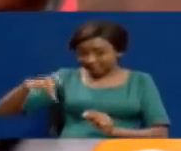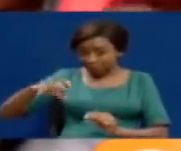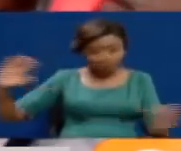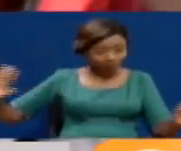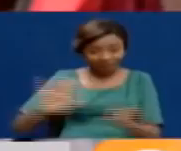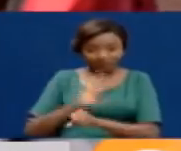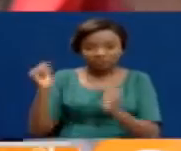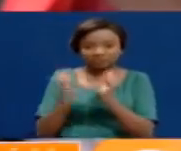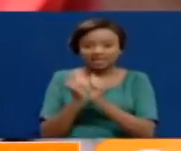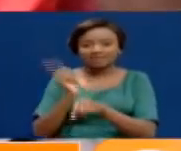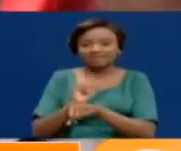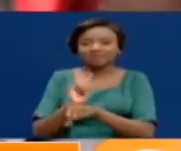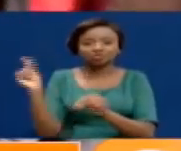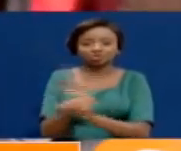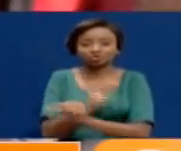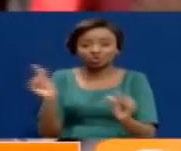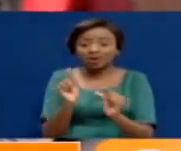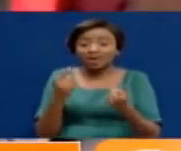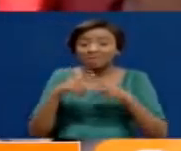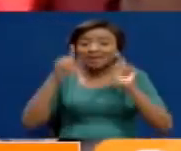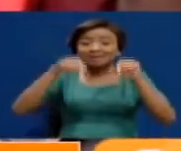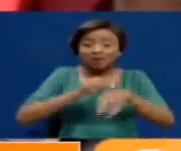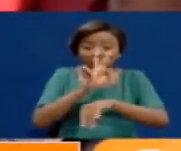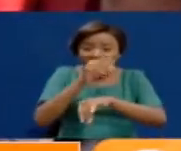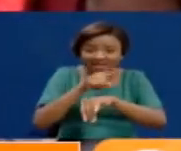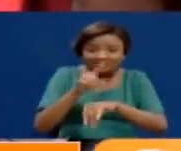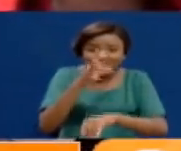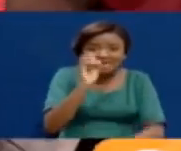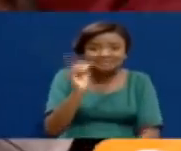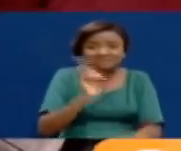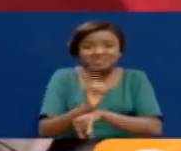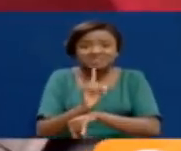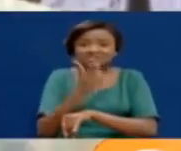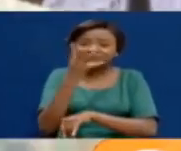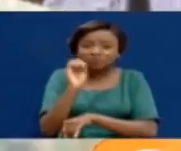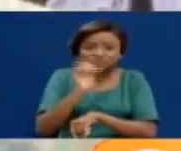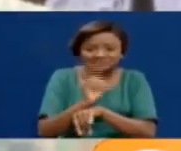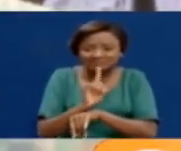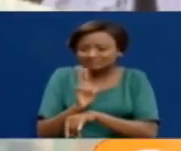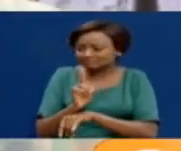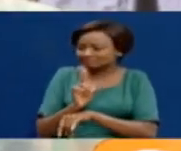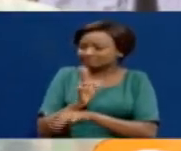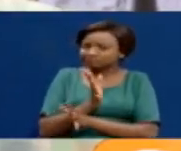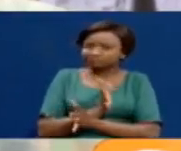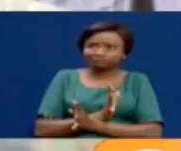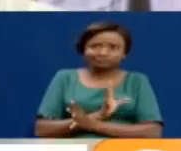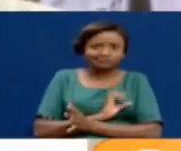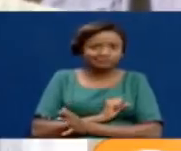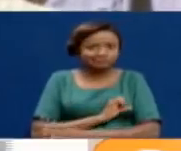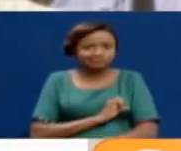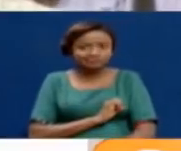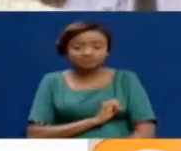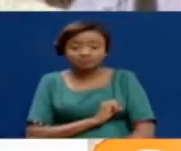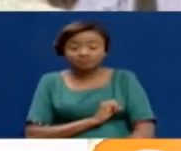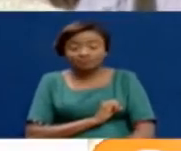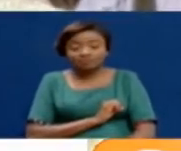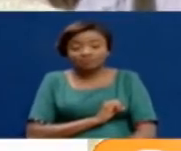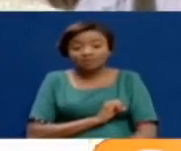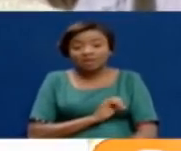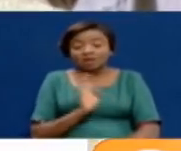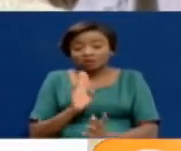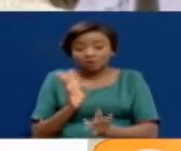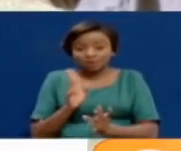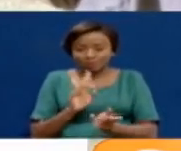most 10 minutes, lakini size ina take like 30 minutes, 40 minutes ndo gari moja itoke. Sisi kila baada ya 2 hours, no 1 hour I